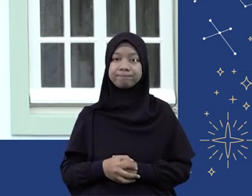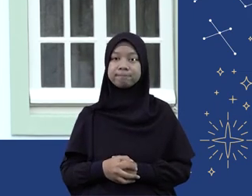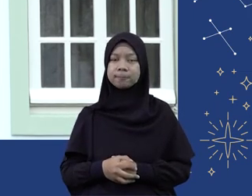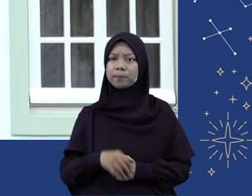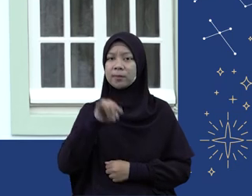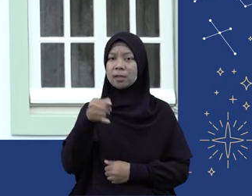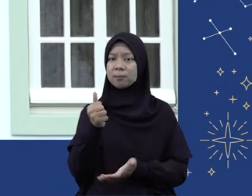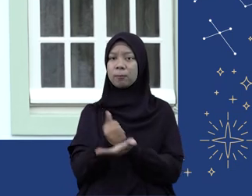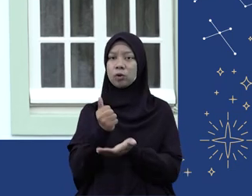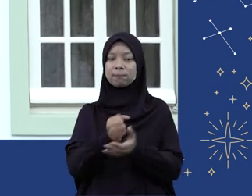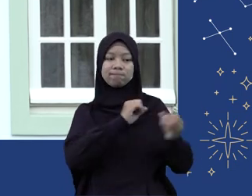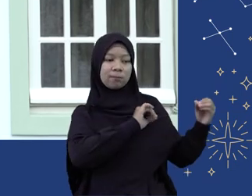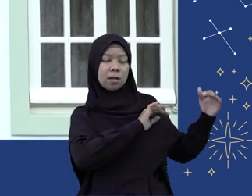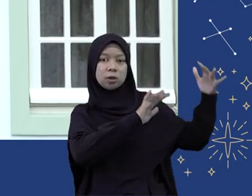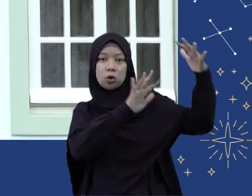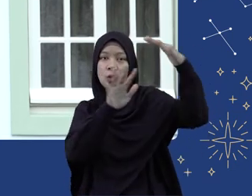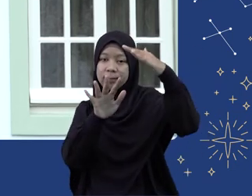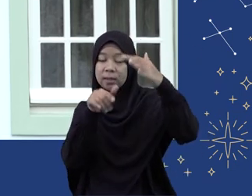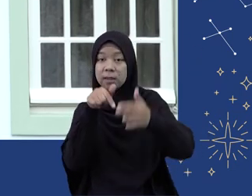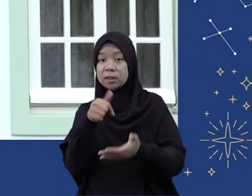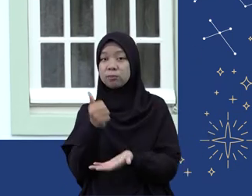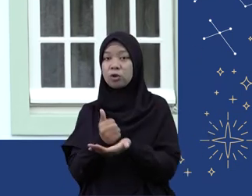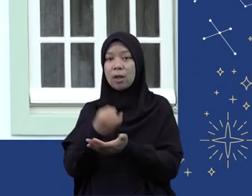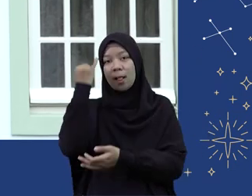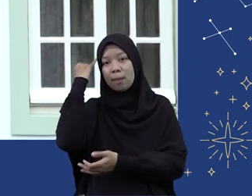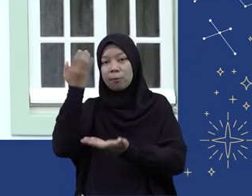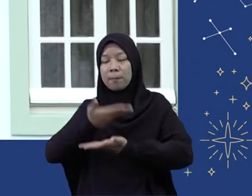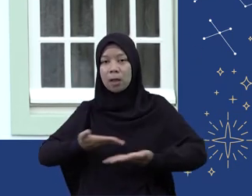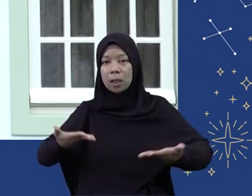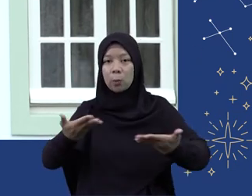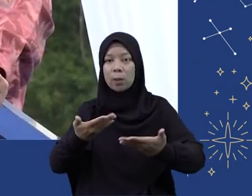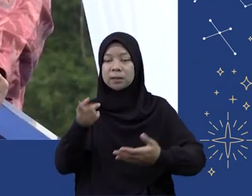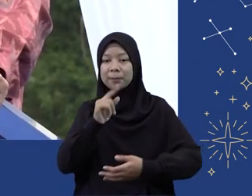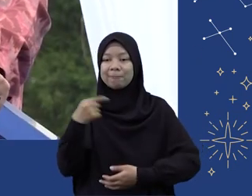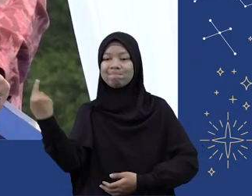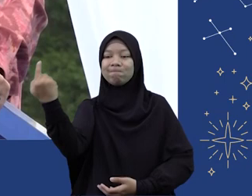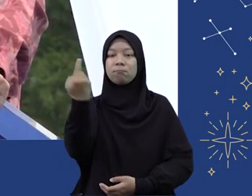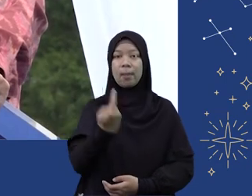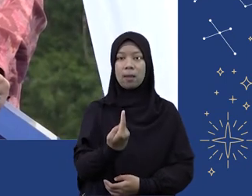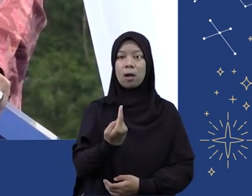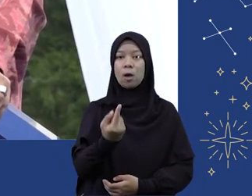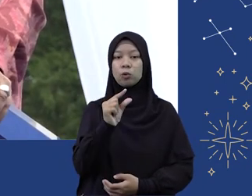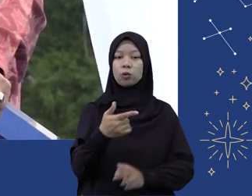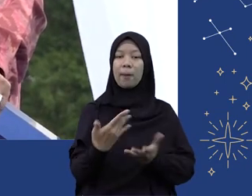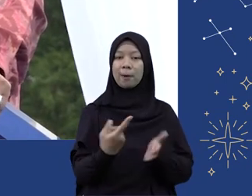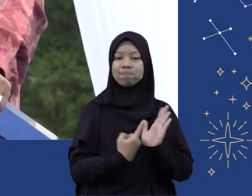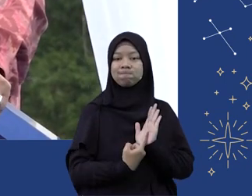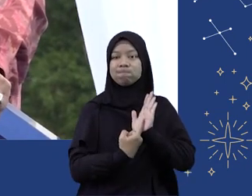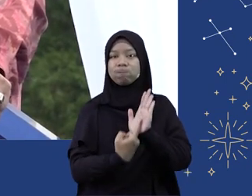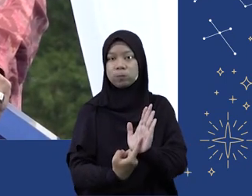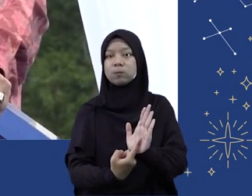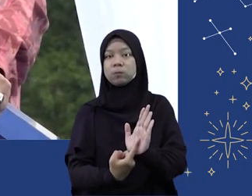Astronomi adalah sains yang menghadirkan diri sebagai interface dengan cabang